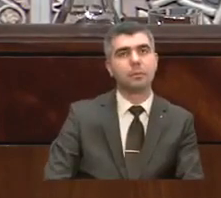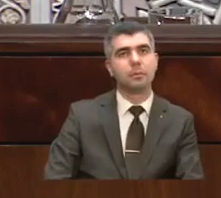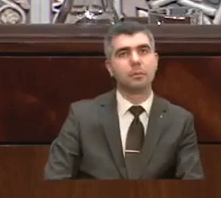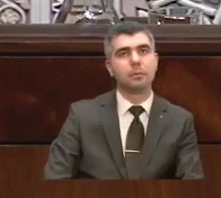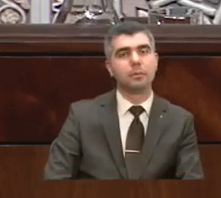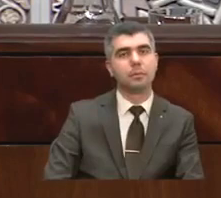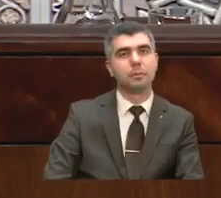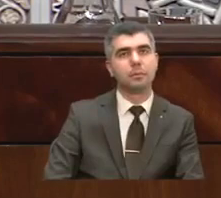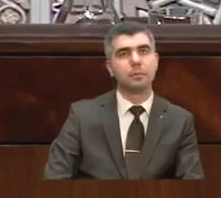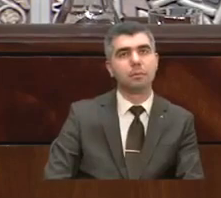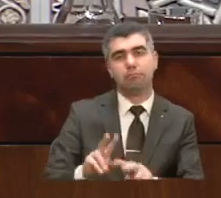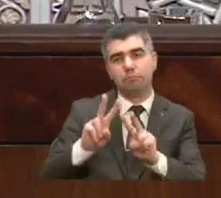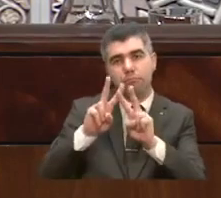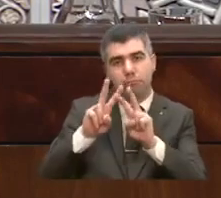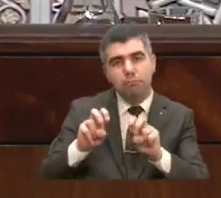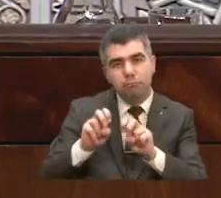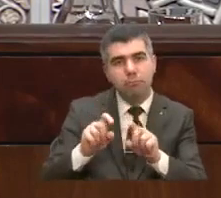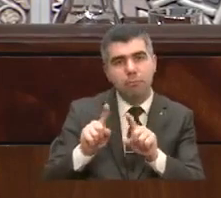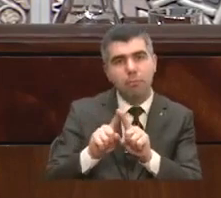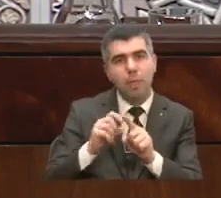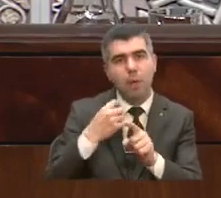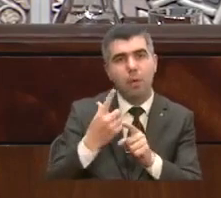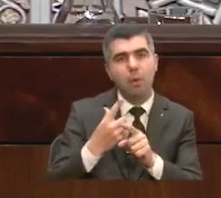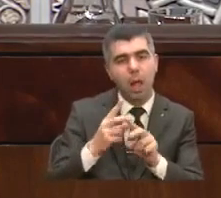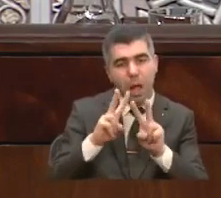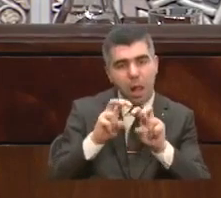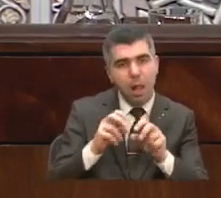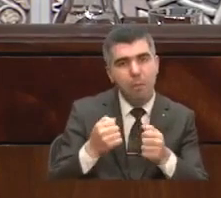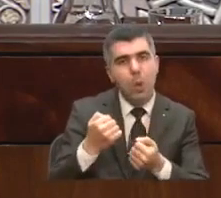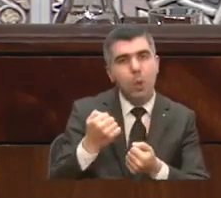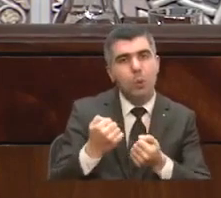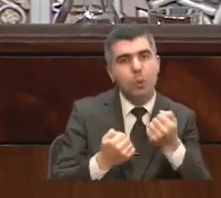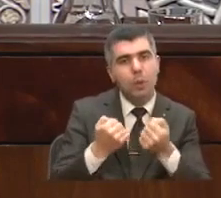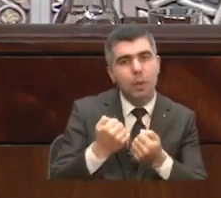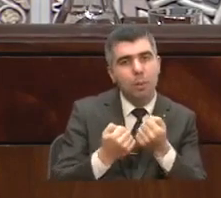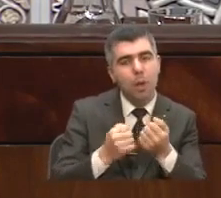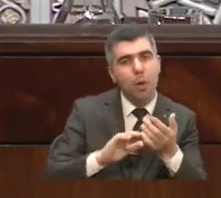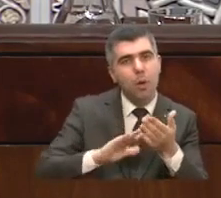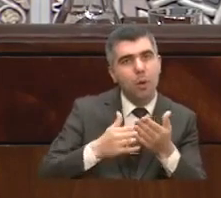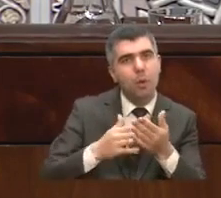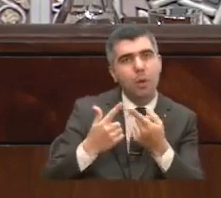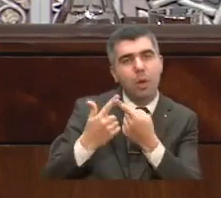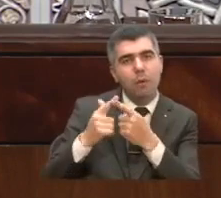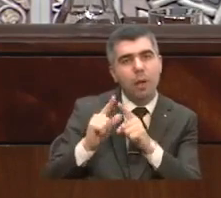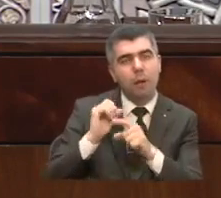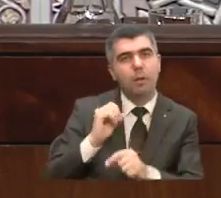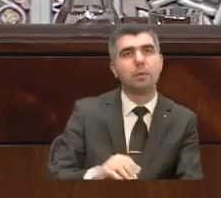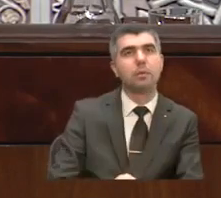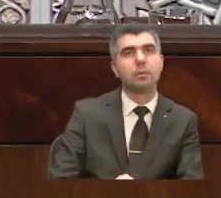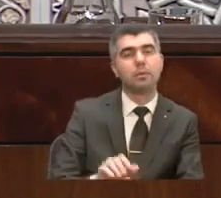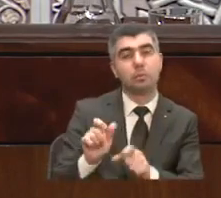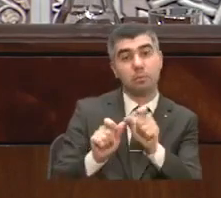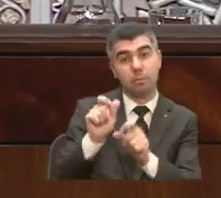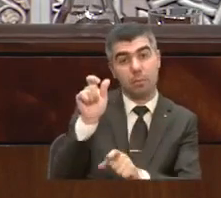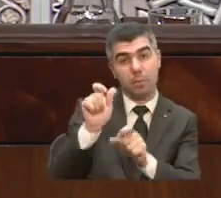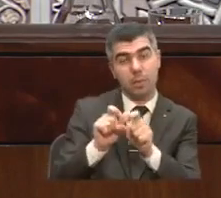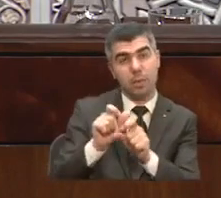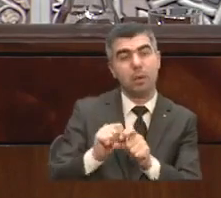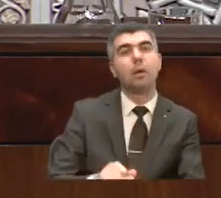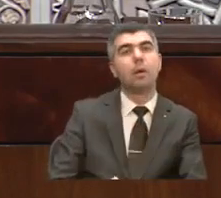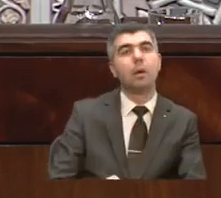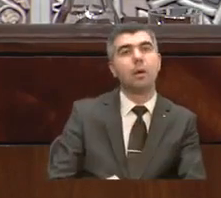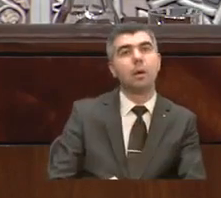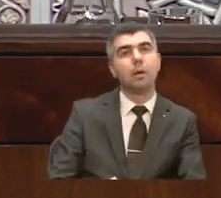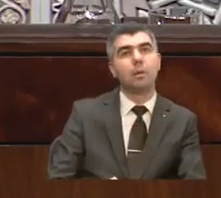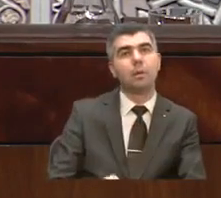سؤال عن افتحاص ومراقبة مراكز المراقبة التقنية للمركبات للسيدات والسادة النواب المحترمين